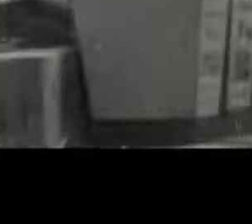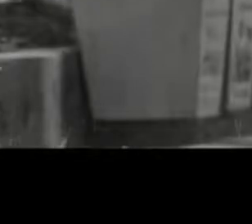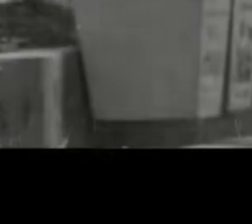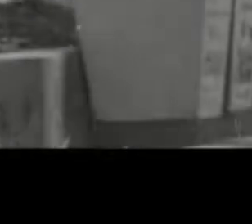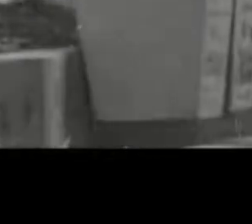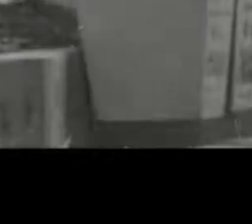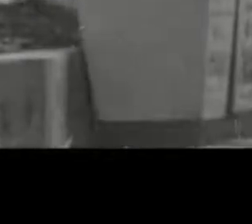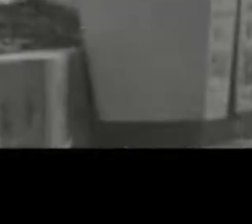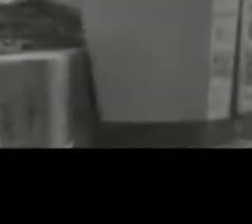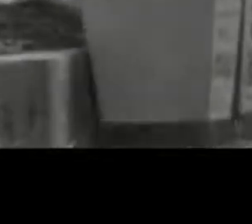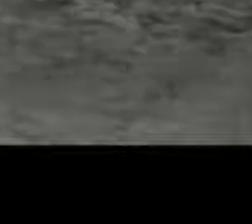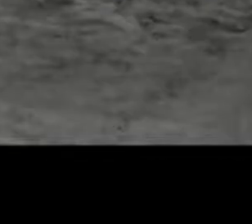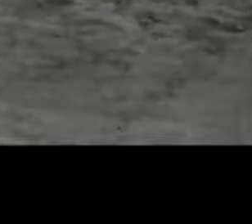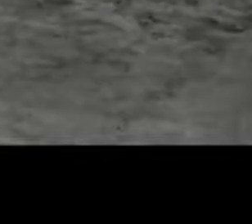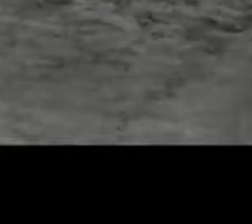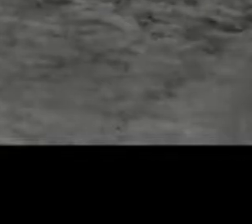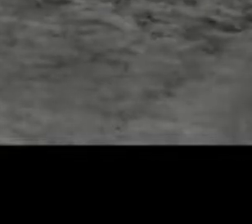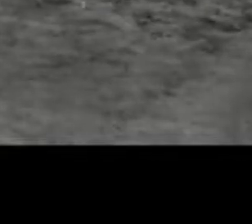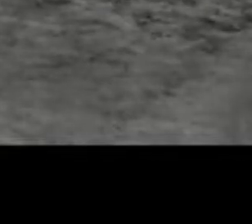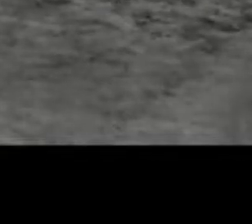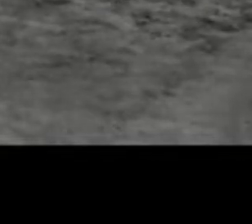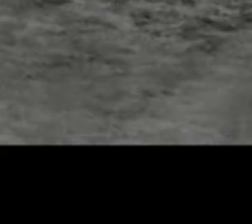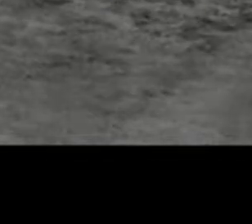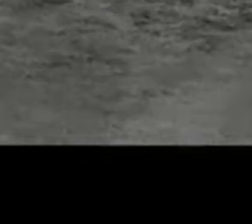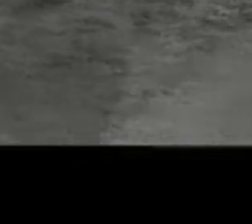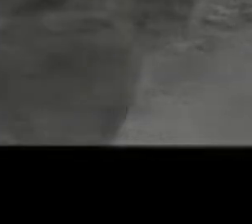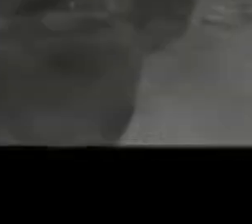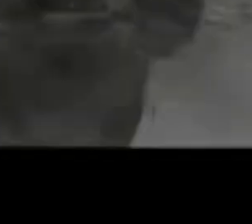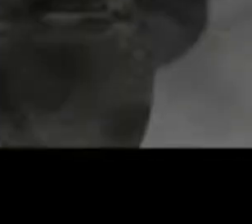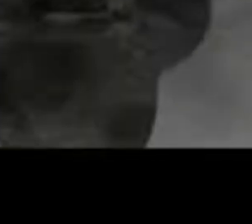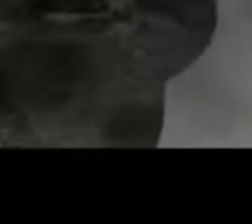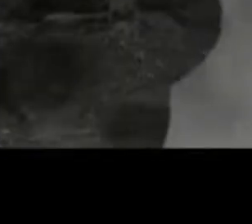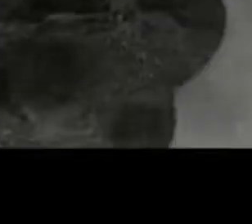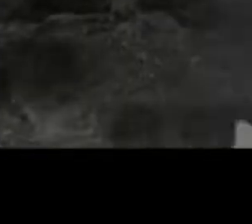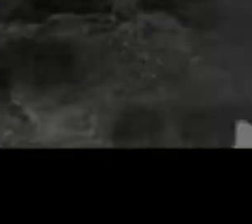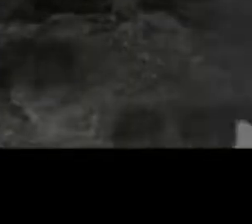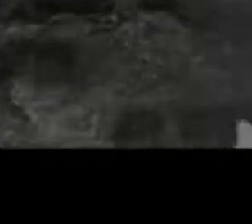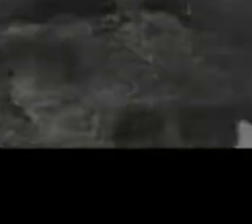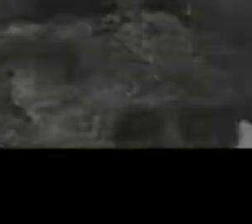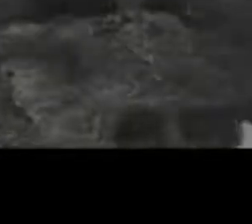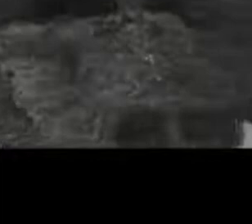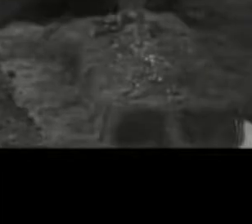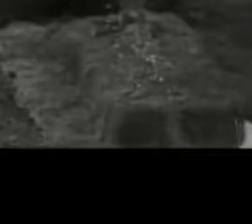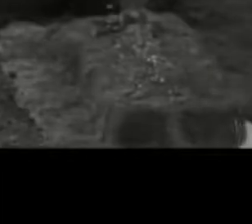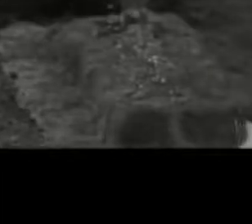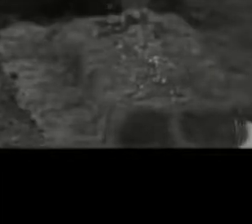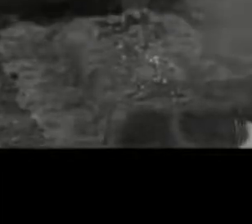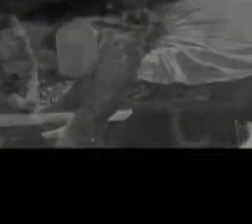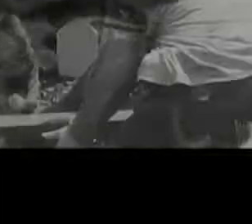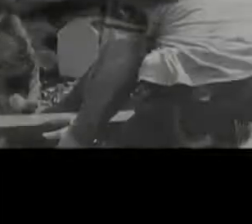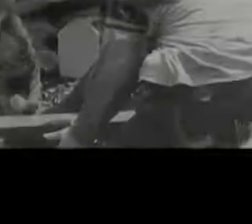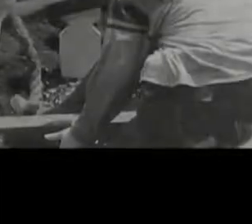Tidak satu. Tidak dua. Mereka pergi bergerogol dalam gelombang bernama.